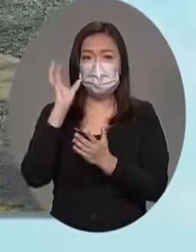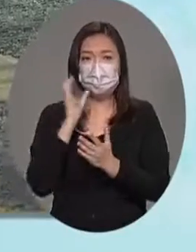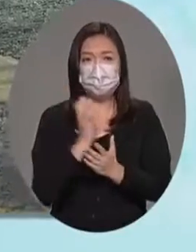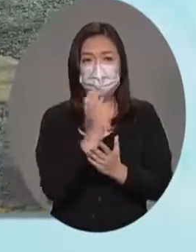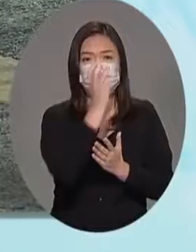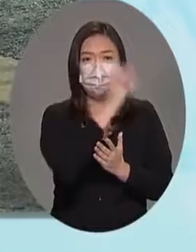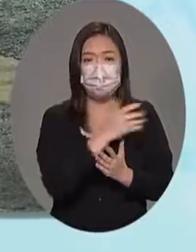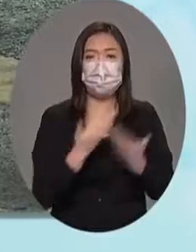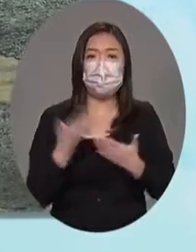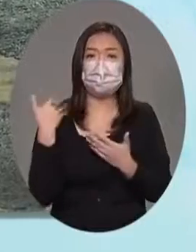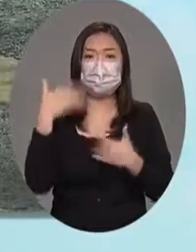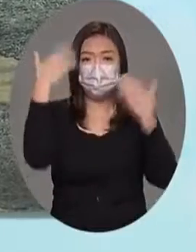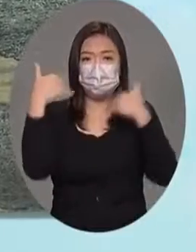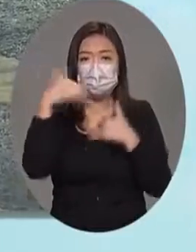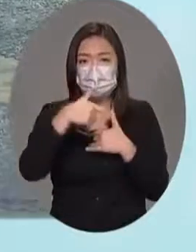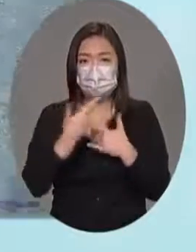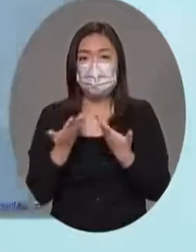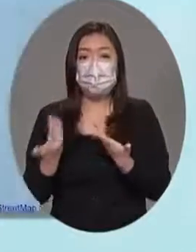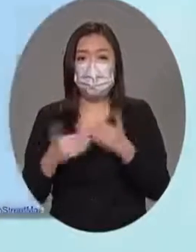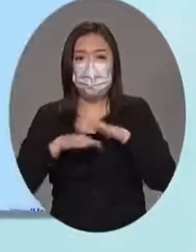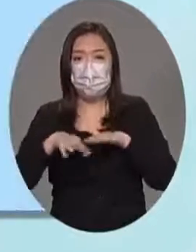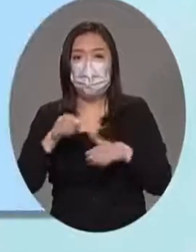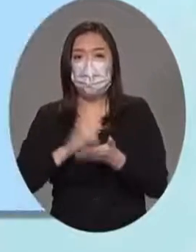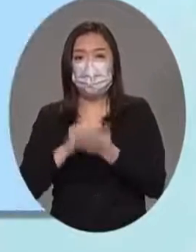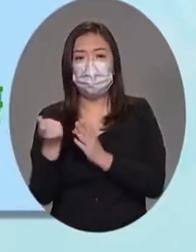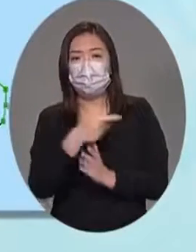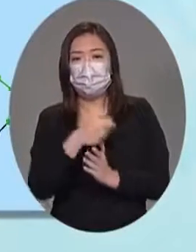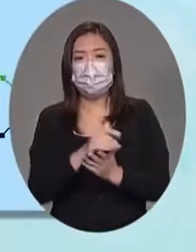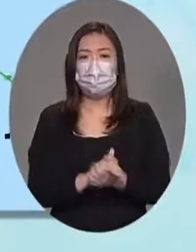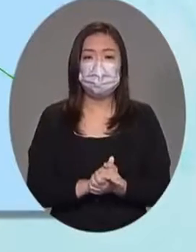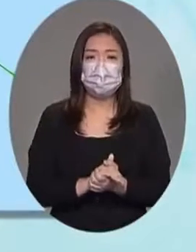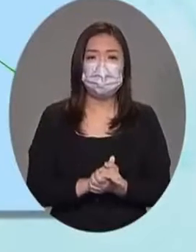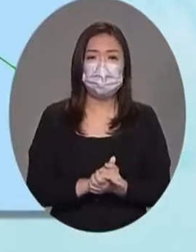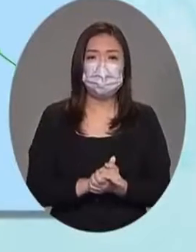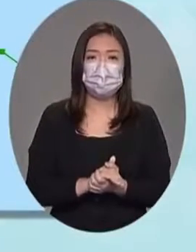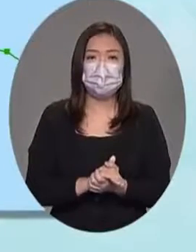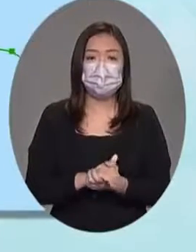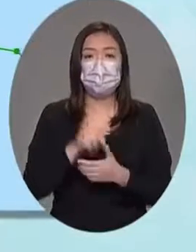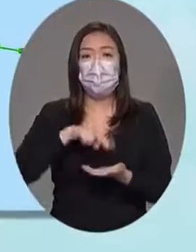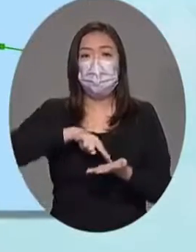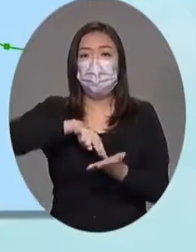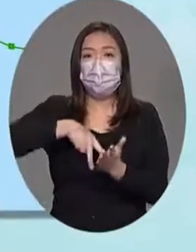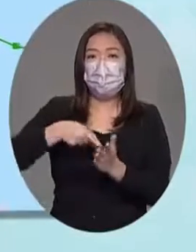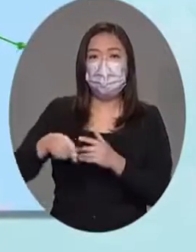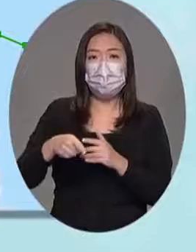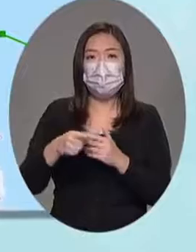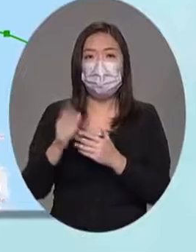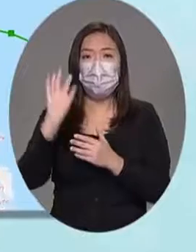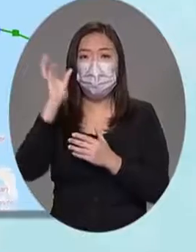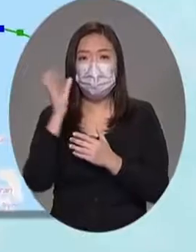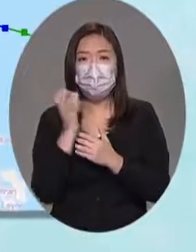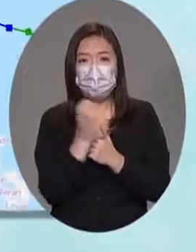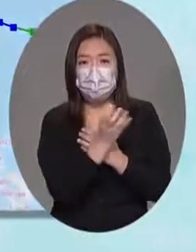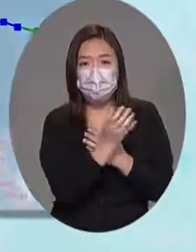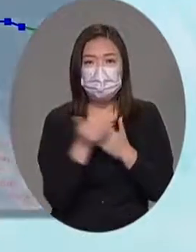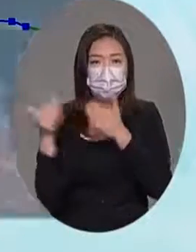前嘅獅子山明顯較為穩定。 圓規咧就係一個即係相對嚟講咧就係比較穩定嘅一個系統啊，